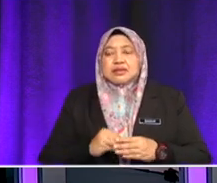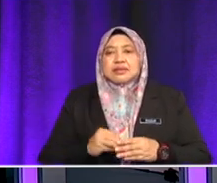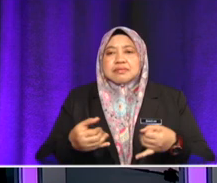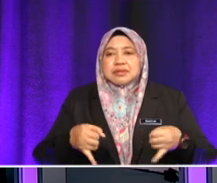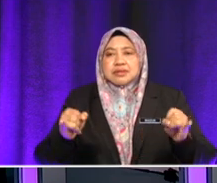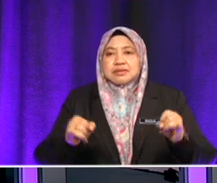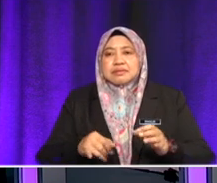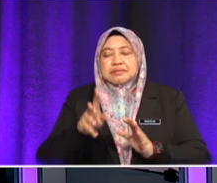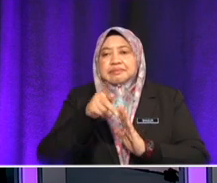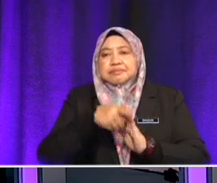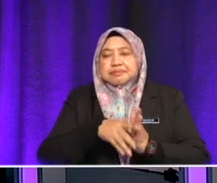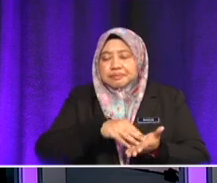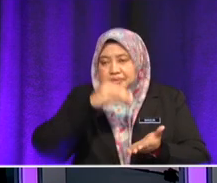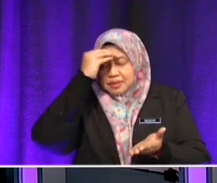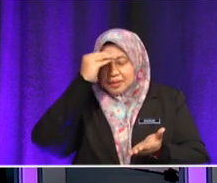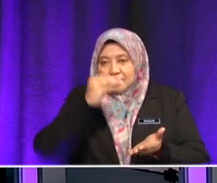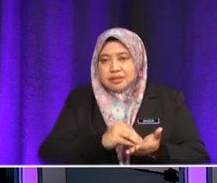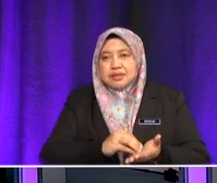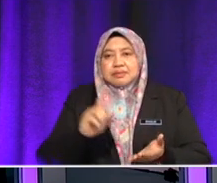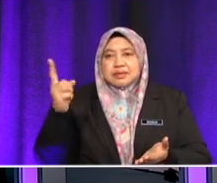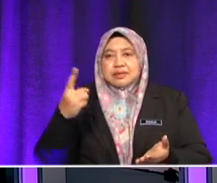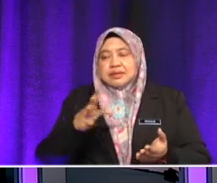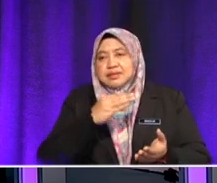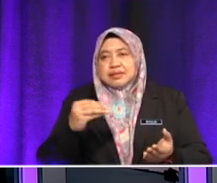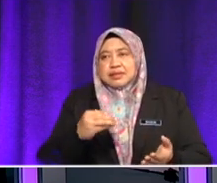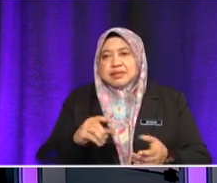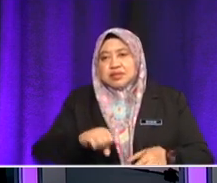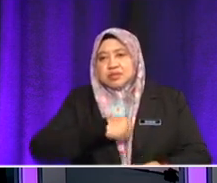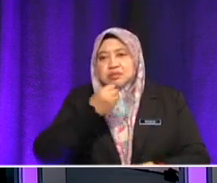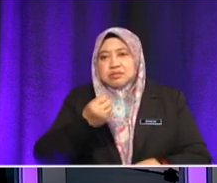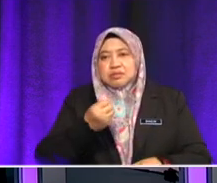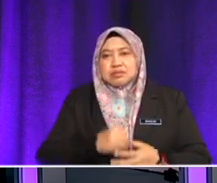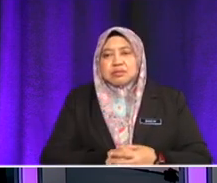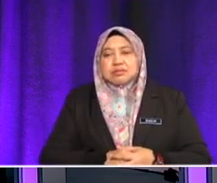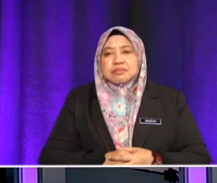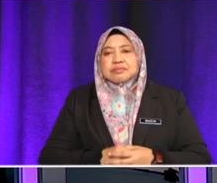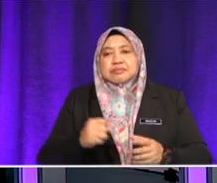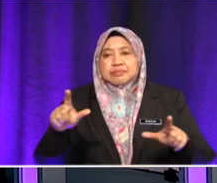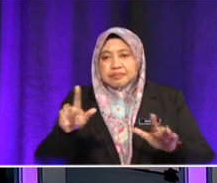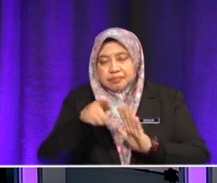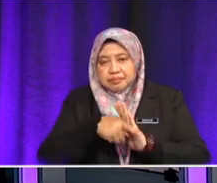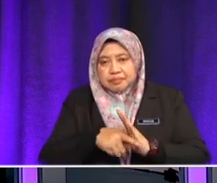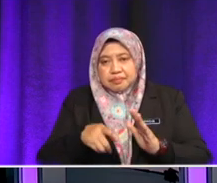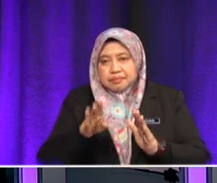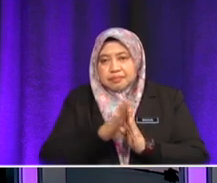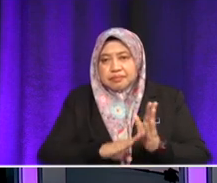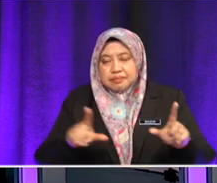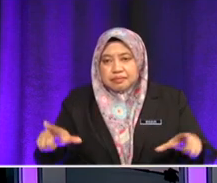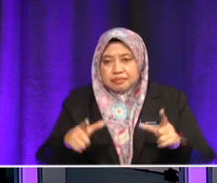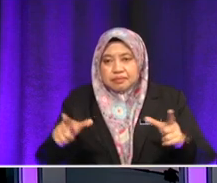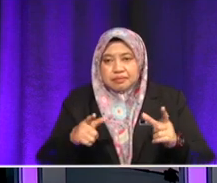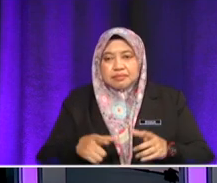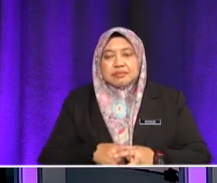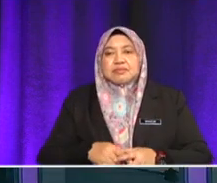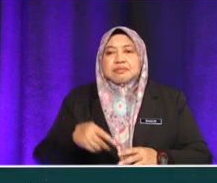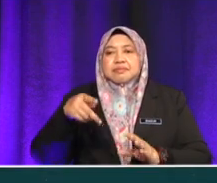dengan lebih bersahaja dan autentik maksudnya lebih tulin asli kemudian berlakunya perekodan saya akan Tunjukkan nanti